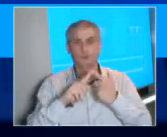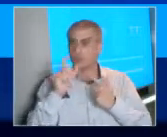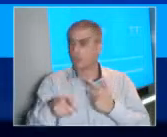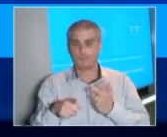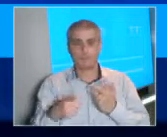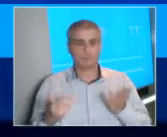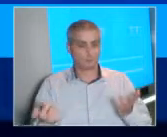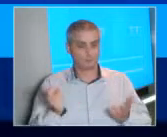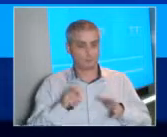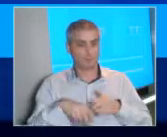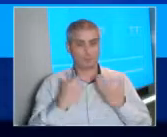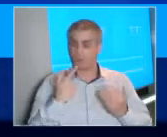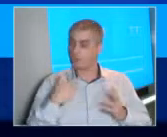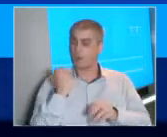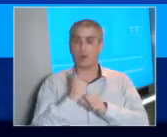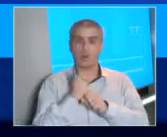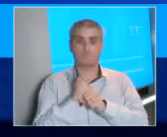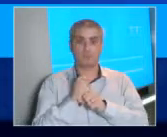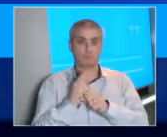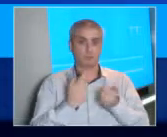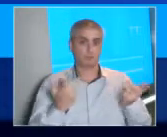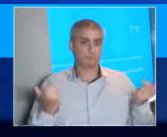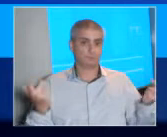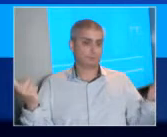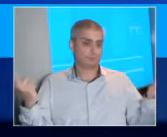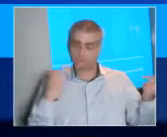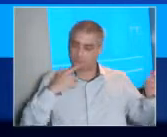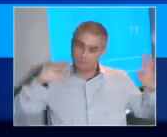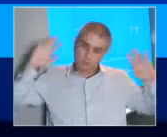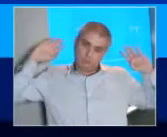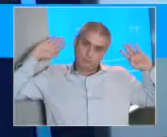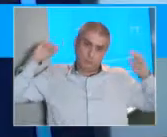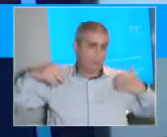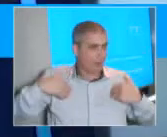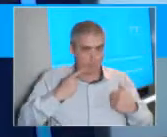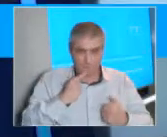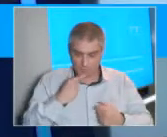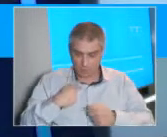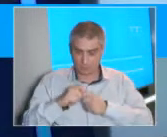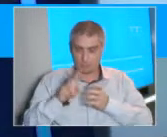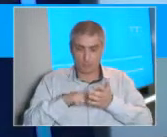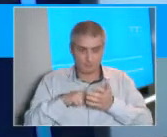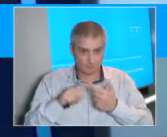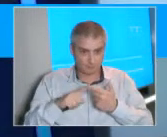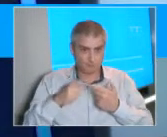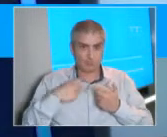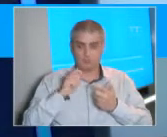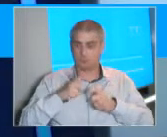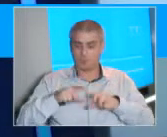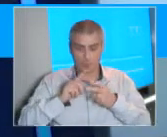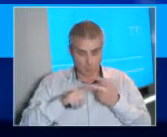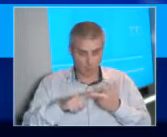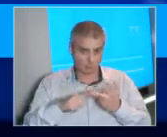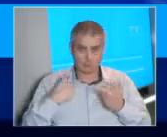אדם שקם בבוקר ויוצא לעבודה בעסק הקטן שלו? הוא אומר, חבר'ה, אני הפרייר, אני משלם את המיסים, אני משלם את האגרות,